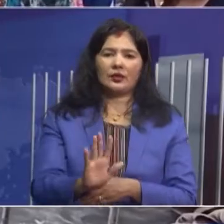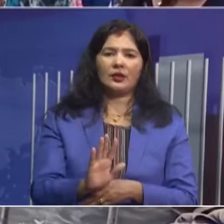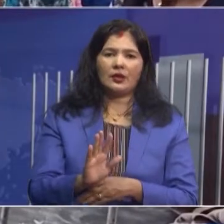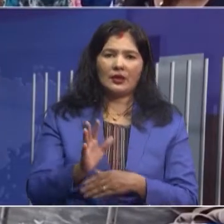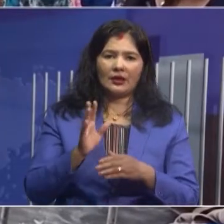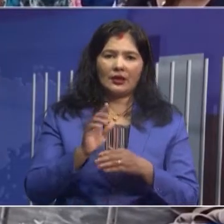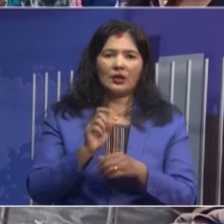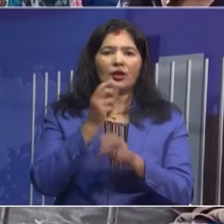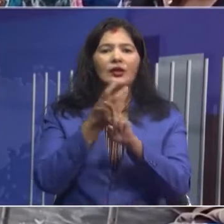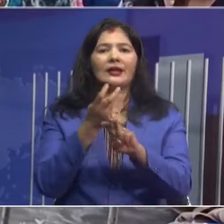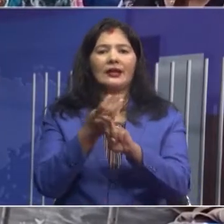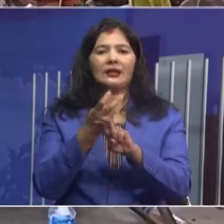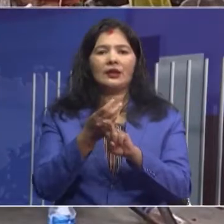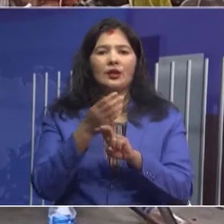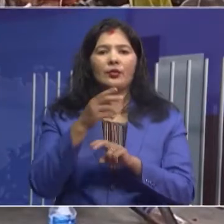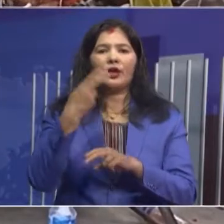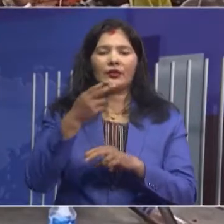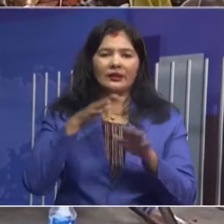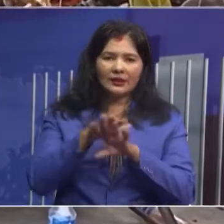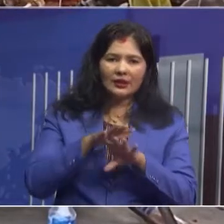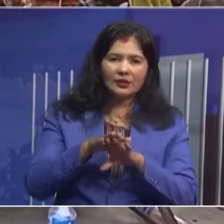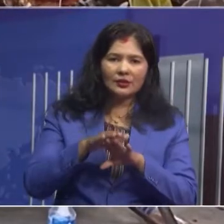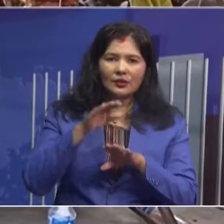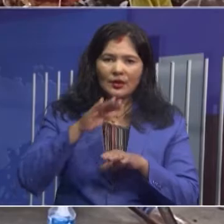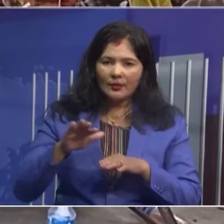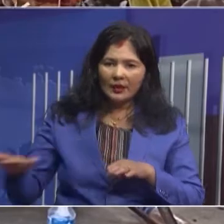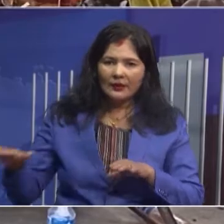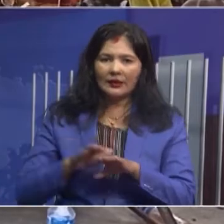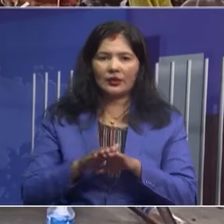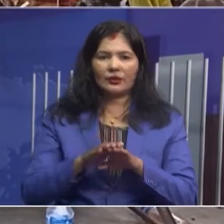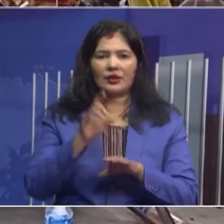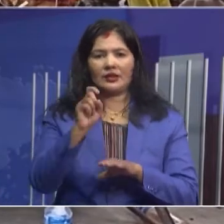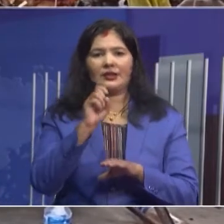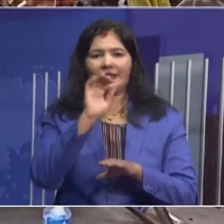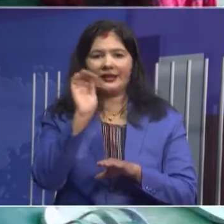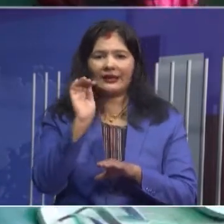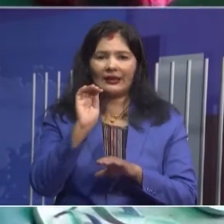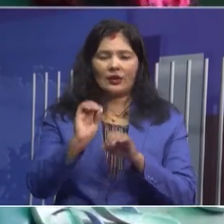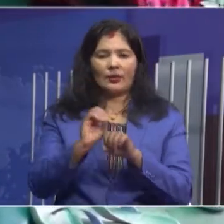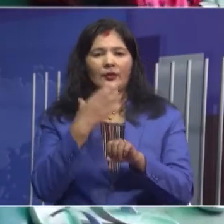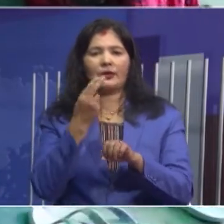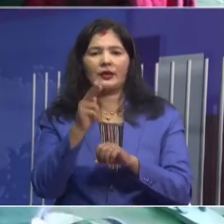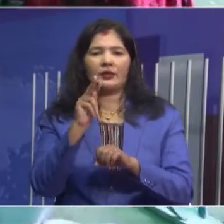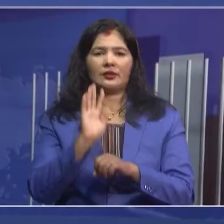महामारी कडा खालको भएको र धेरै जसो बालबालिका र ज्येष्ठ नागरिकहरू प्रभावित भएका छन्